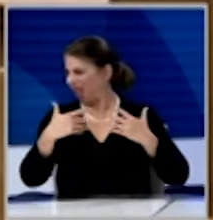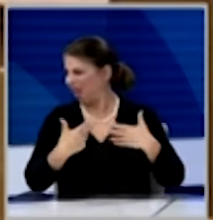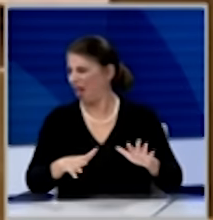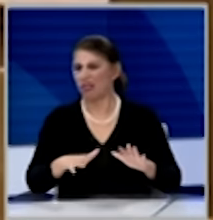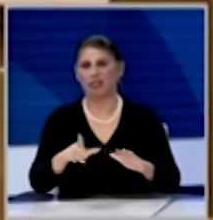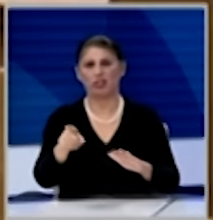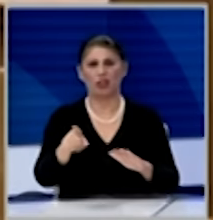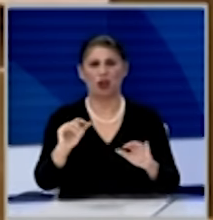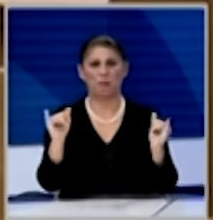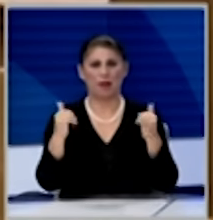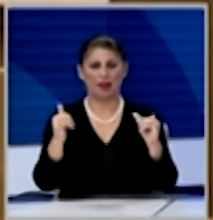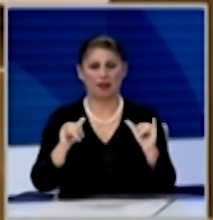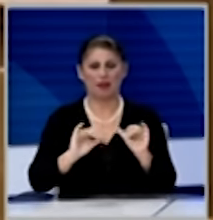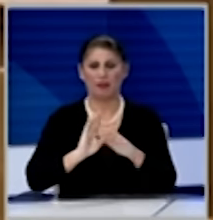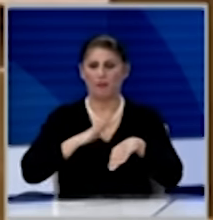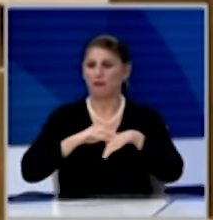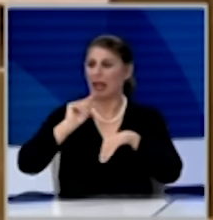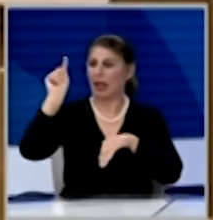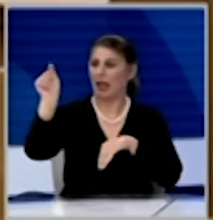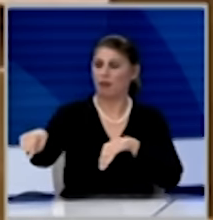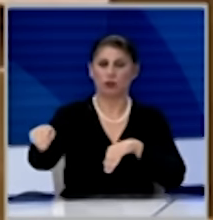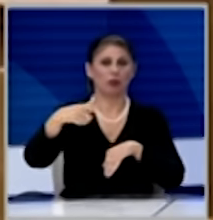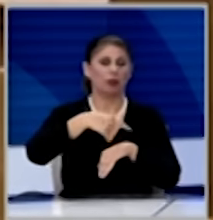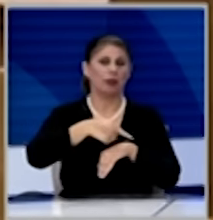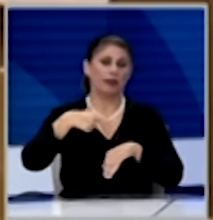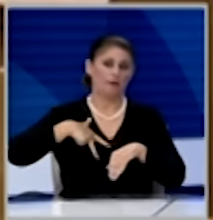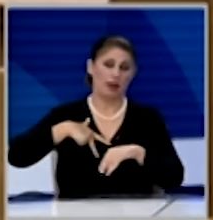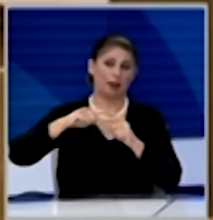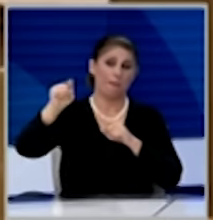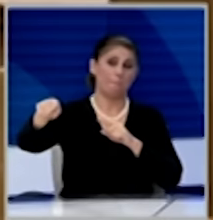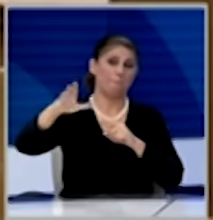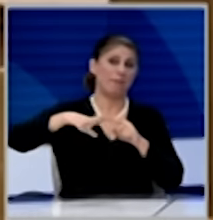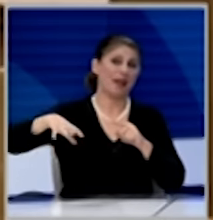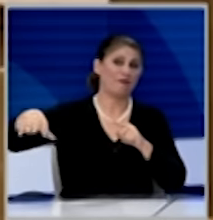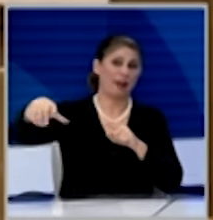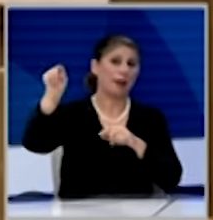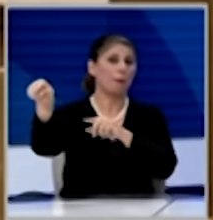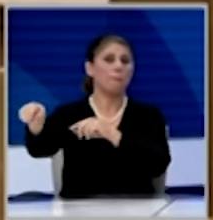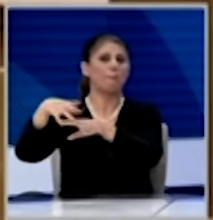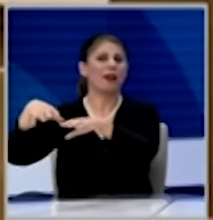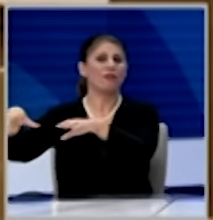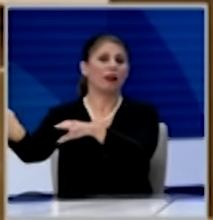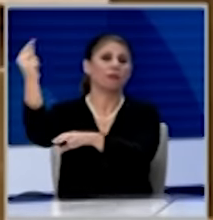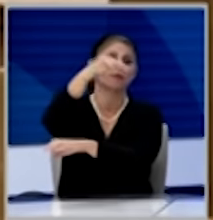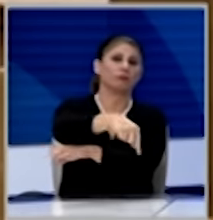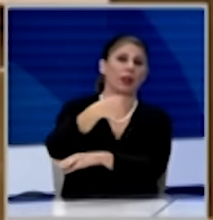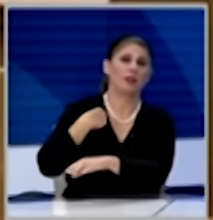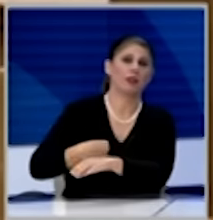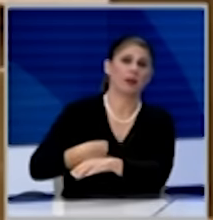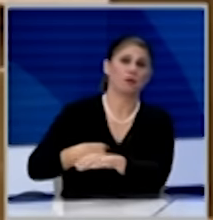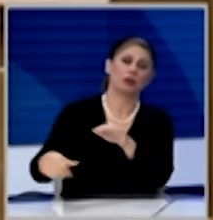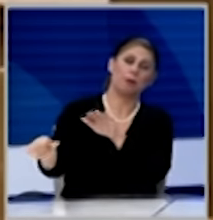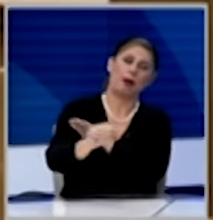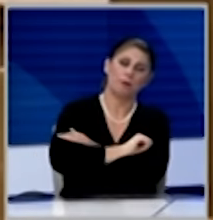μετατόπισης των ευθυνών από την κυβέρνηση στην περιφέρεια από κει στους δήμους και πάλι πίσω και